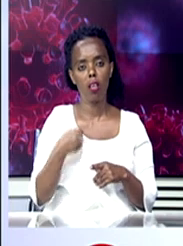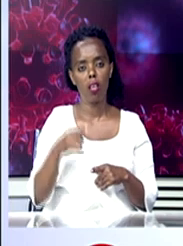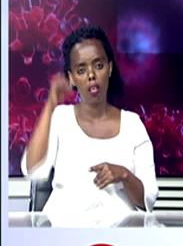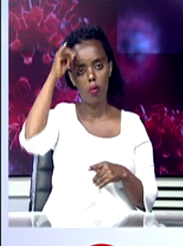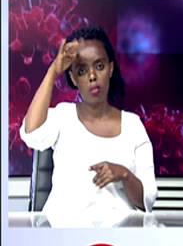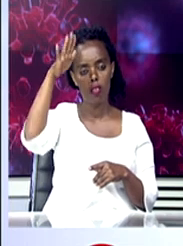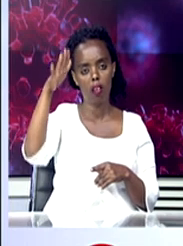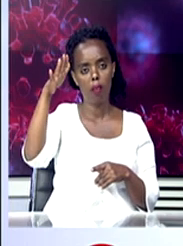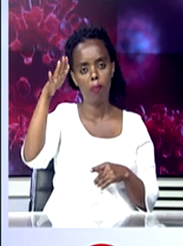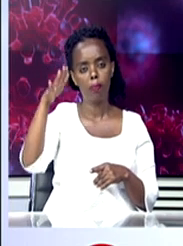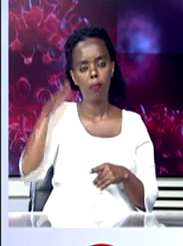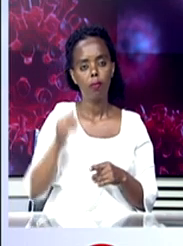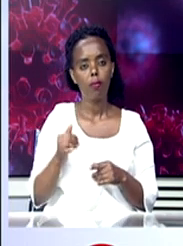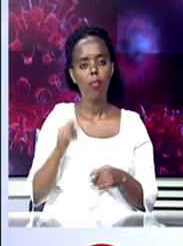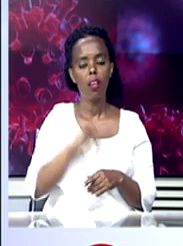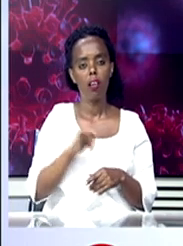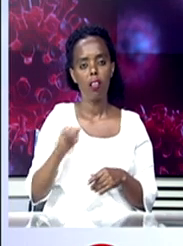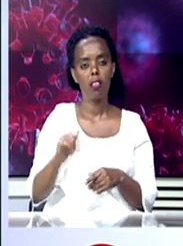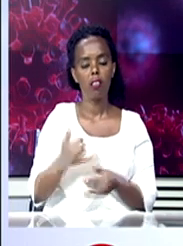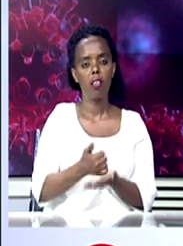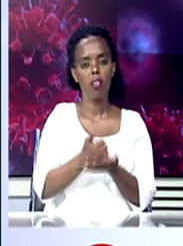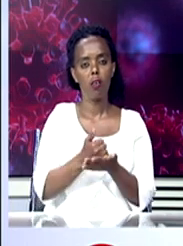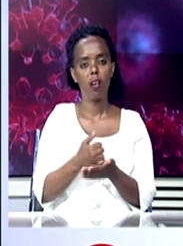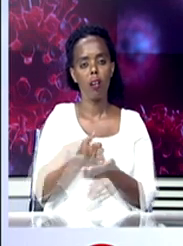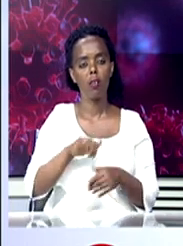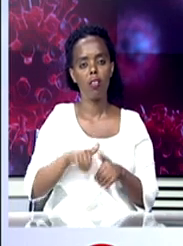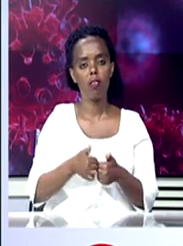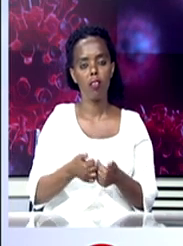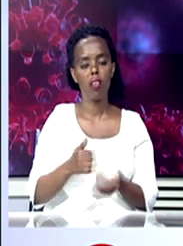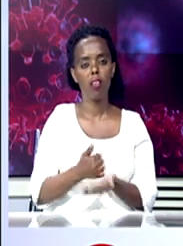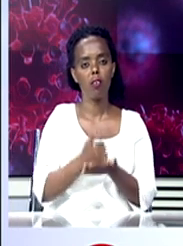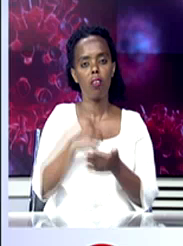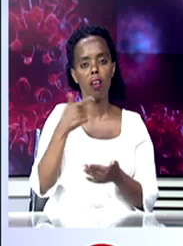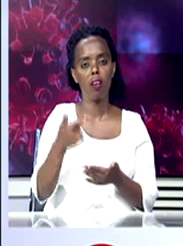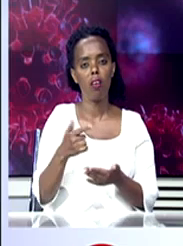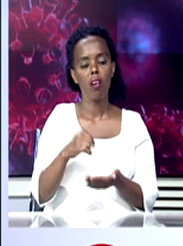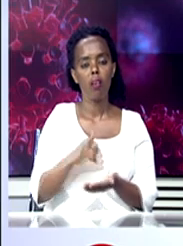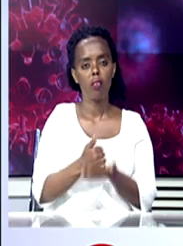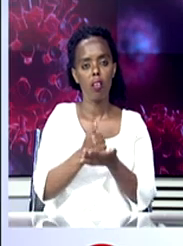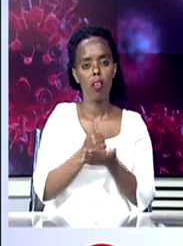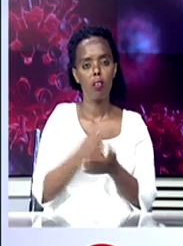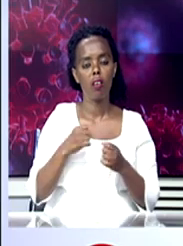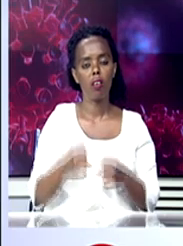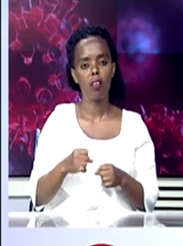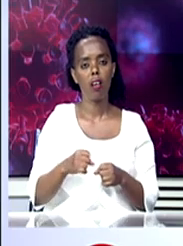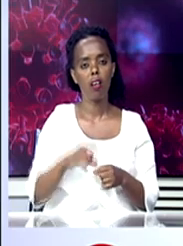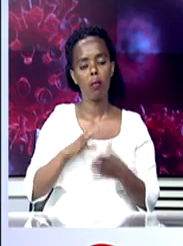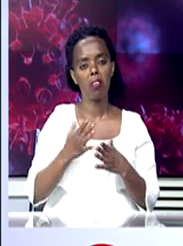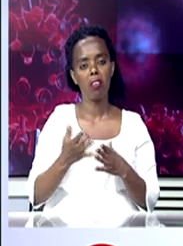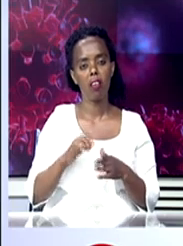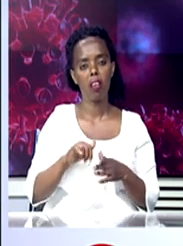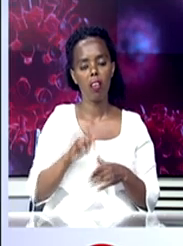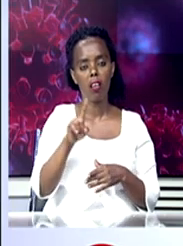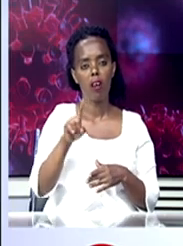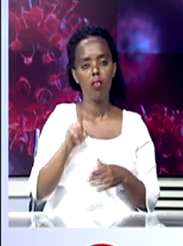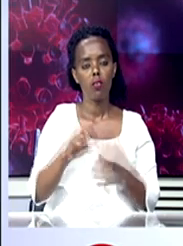san fi akkaataa itti deeggaruu akkamitti si deeggaruu jedhanii gaafachuudha. Akkamitti si deeggaruu dandeenya bifa kamiin jedhanii namoonni